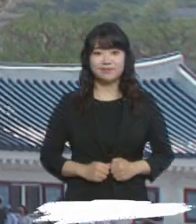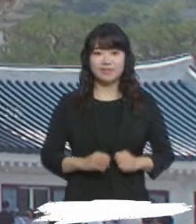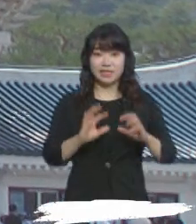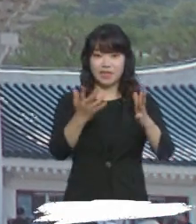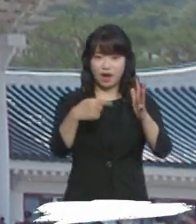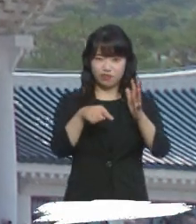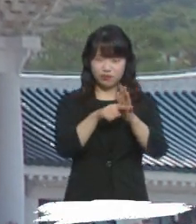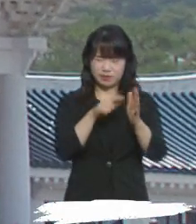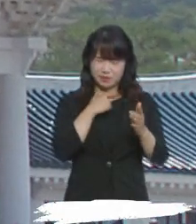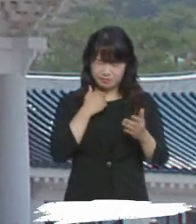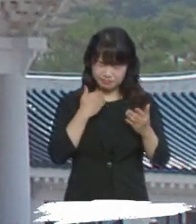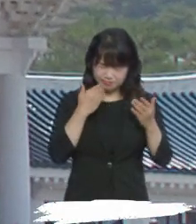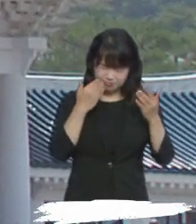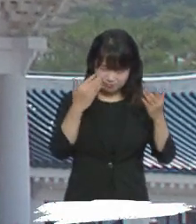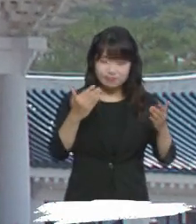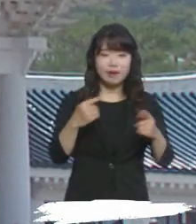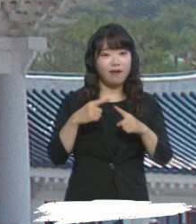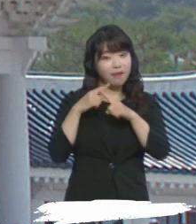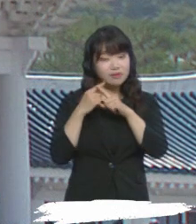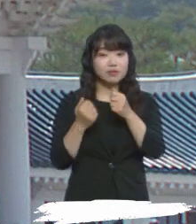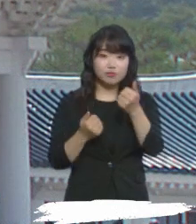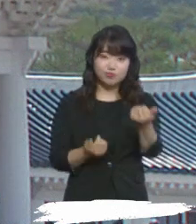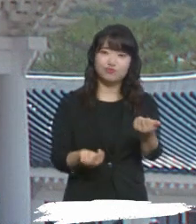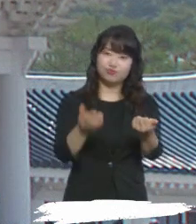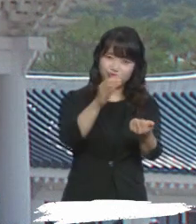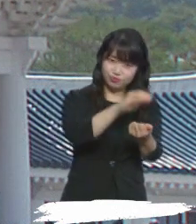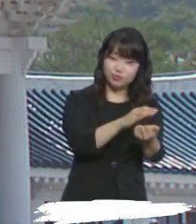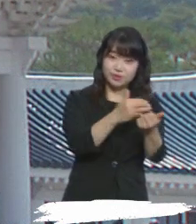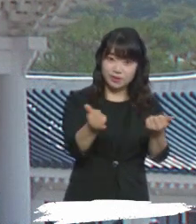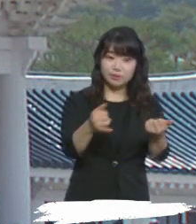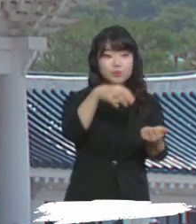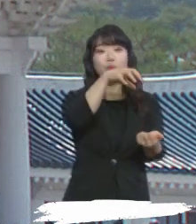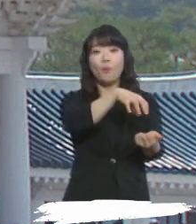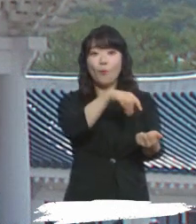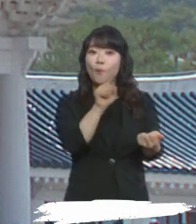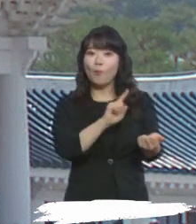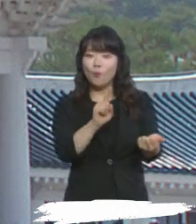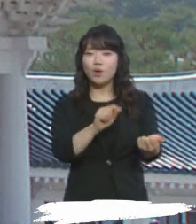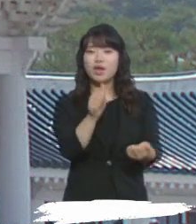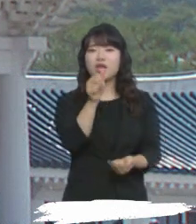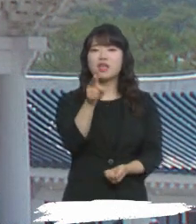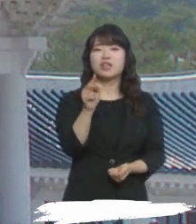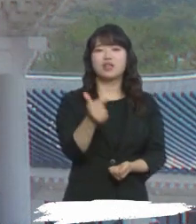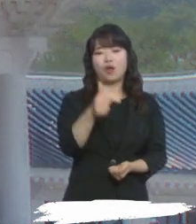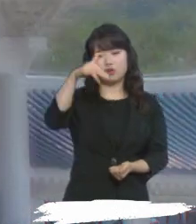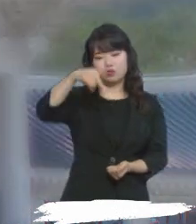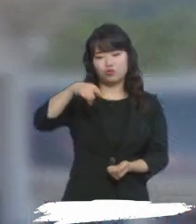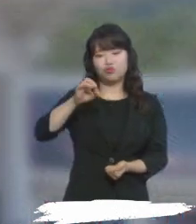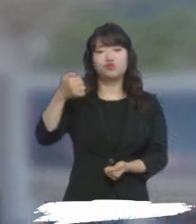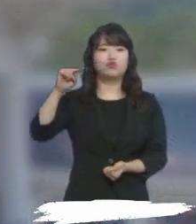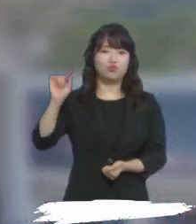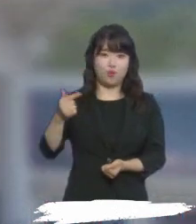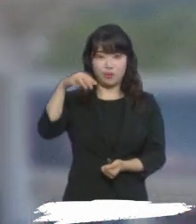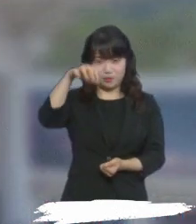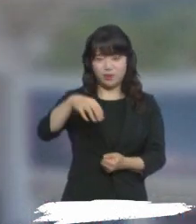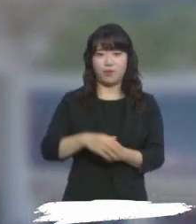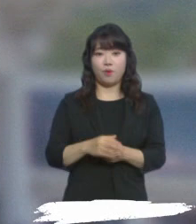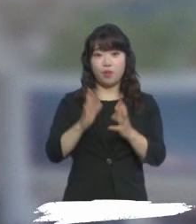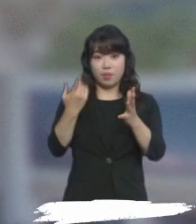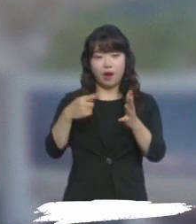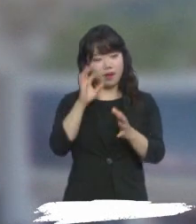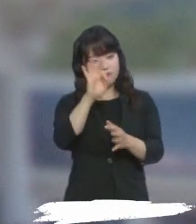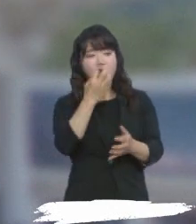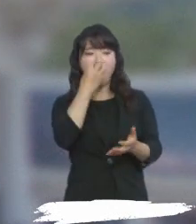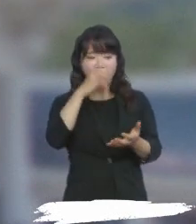나라를 위해 모든 걸 헌신한 순국선열과 애국지사 등이 안장된 국립현충원. 그런데 이 현충원에는 국가에서 공인한